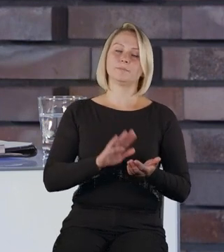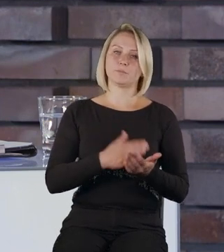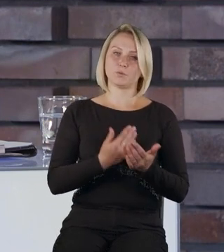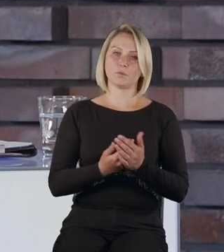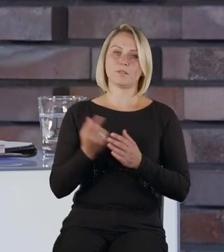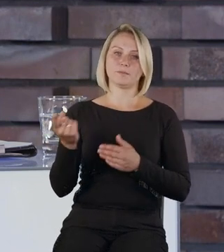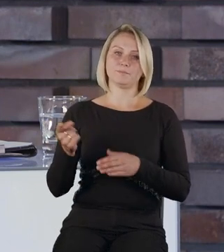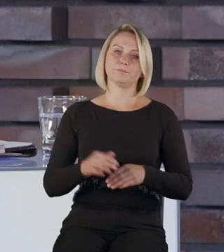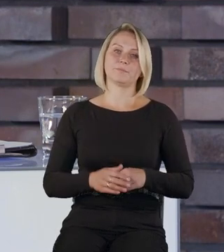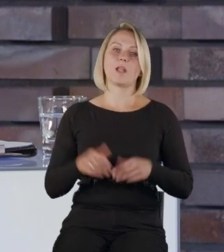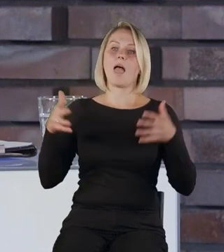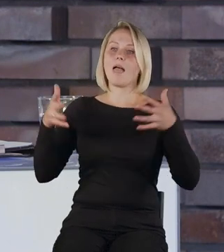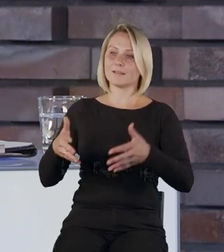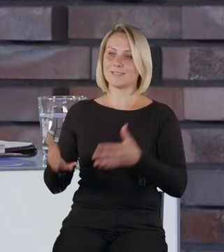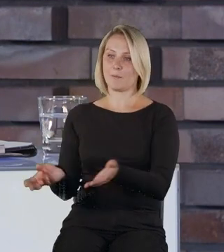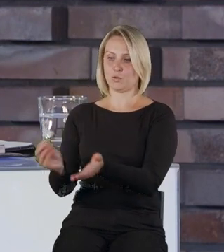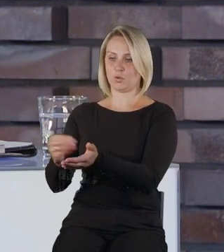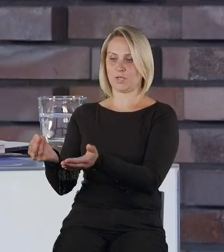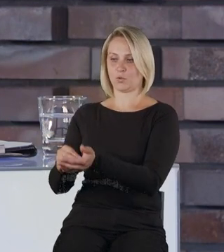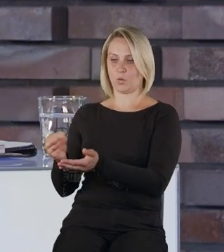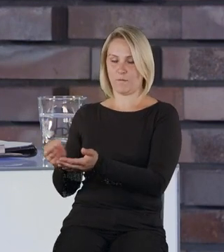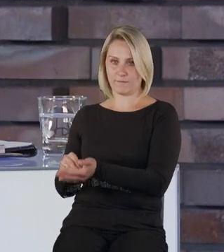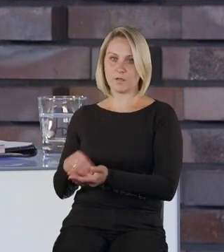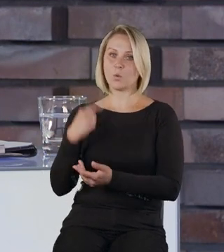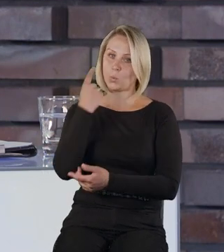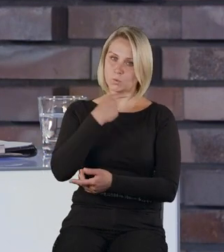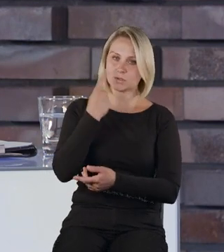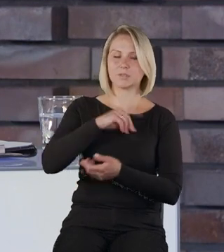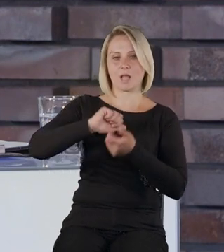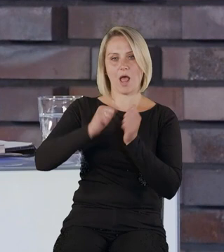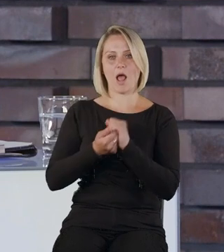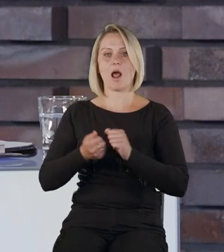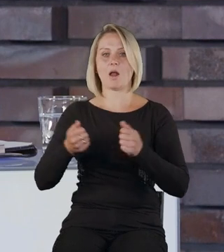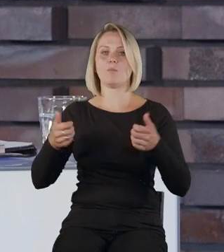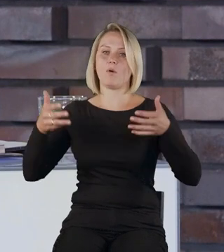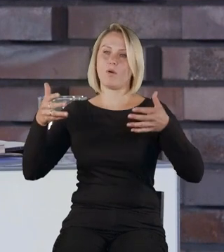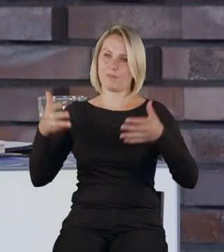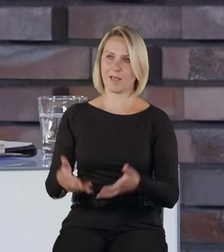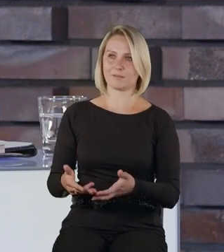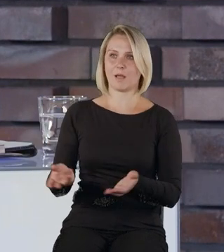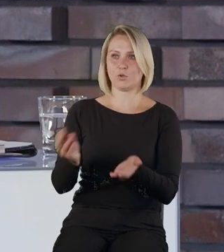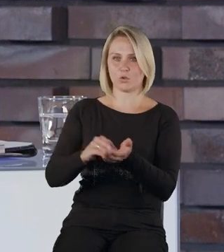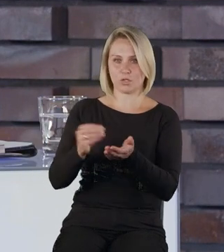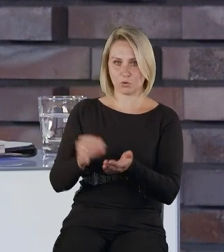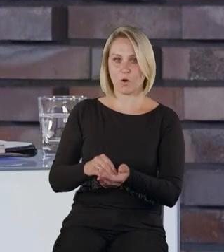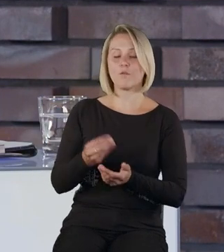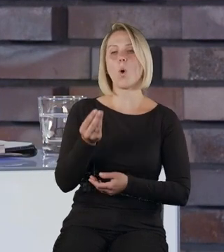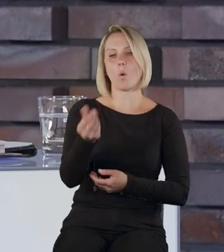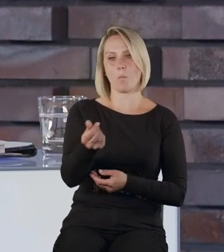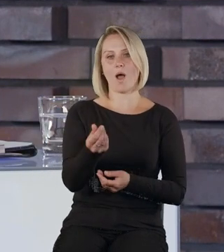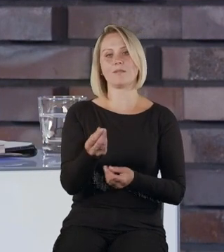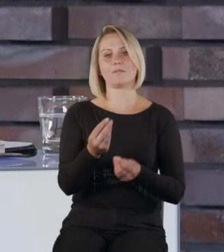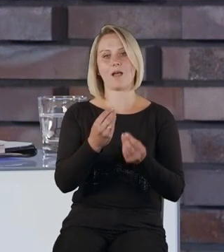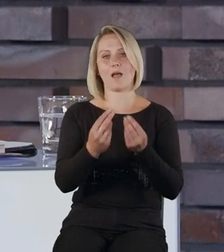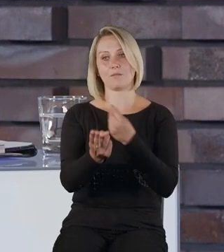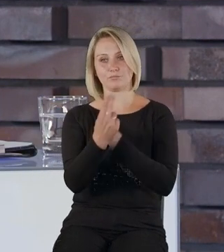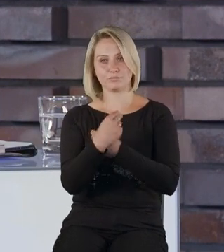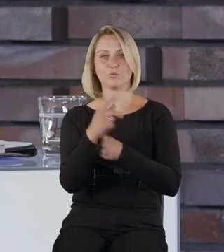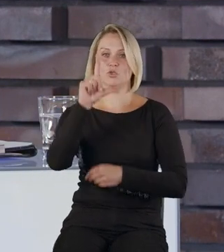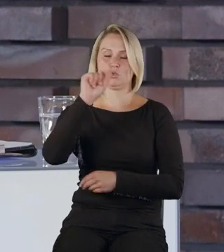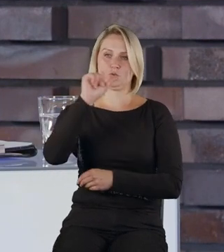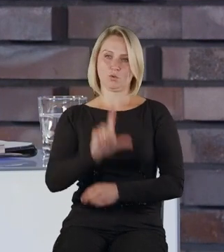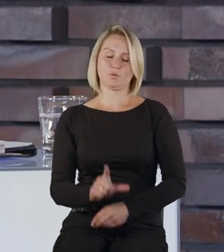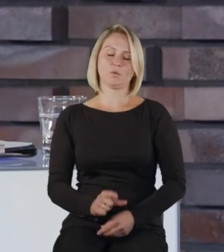są egzaminy. Egzaminy ustne czy też egzaminy testowe, wówczas opłata rekrutacyjna wzrasta do